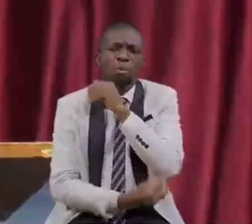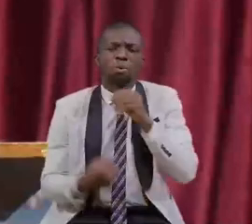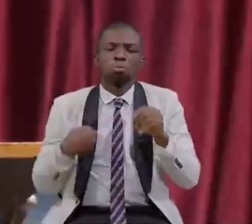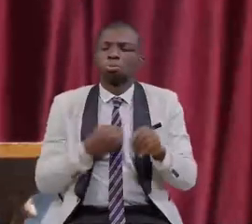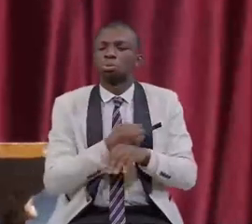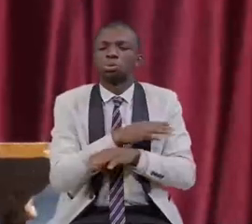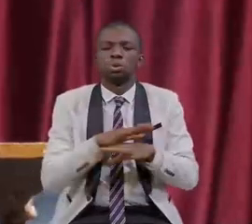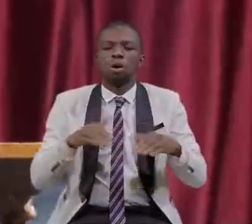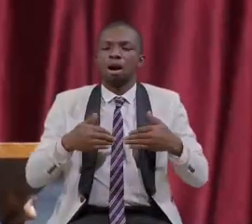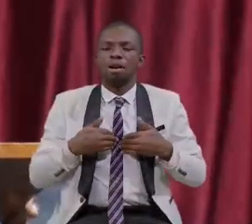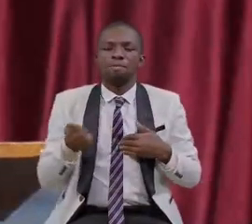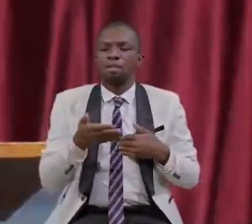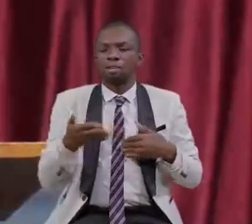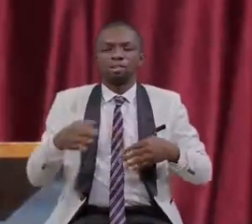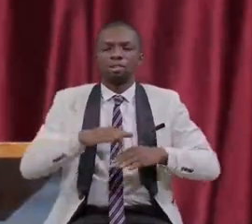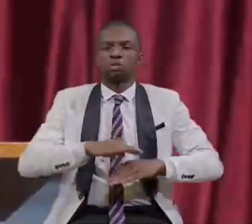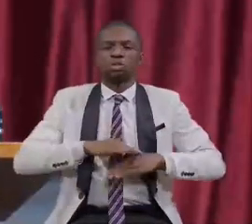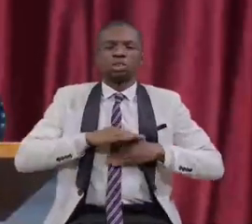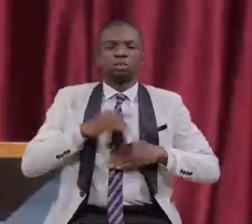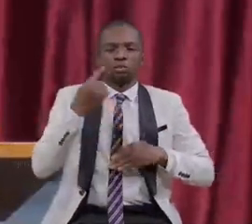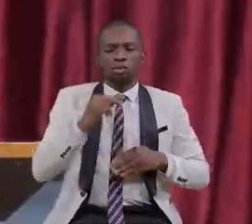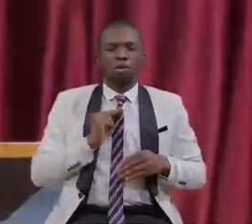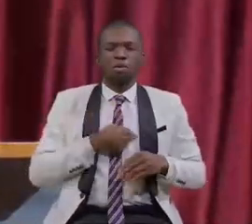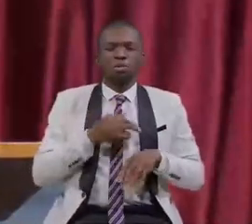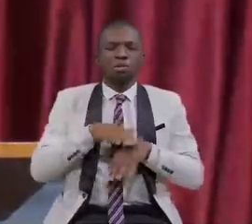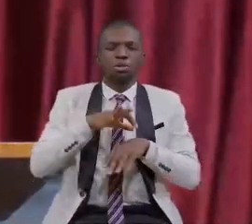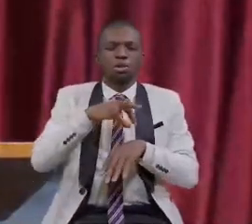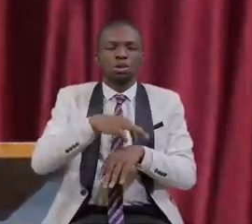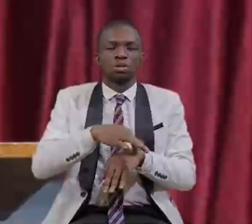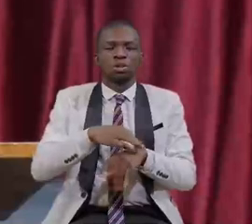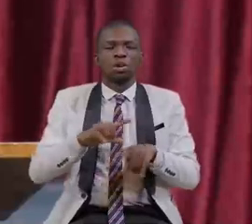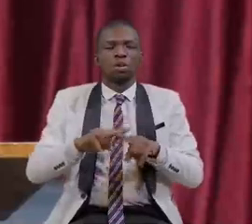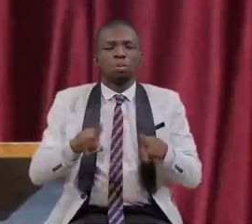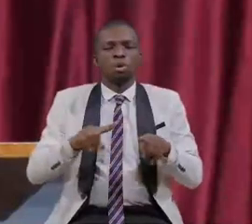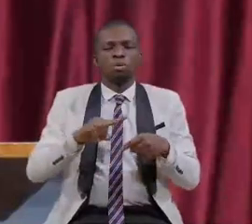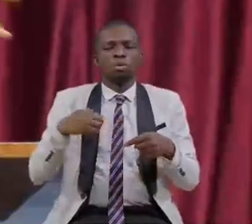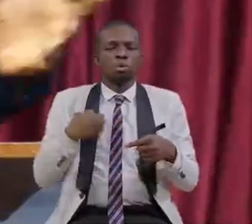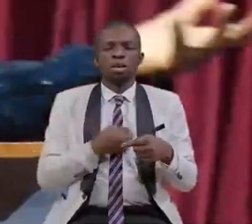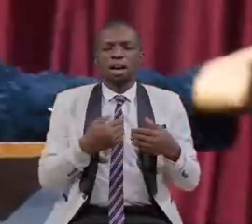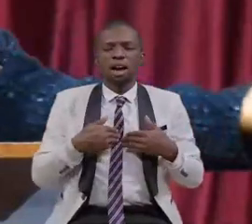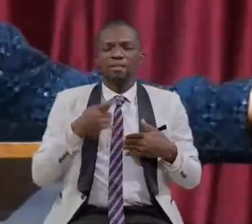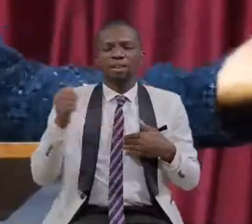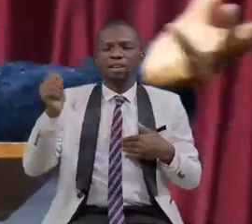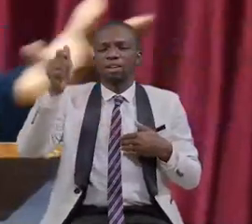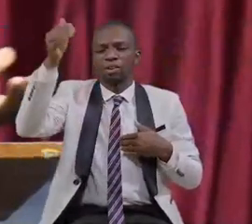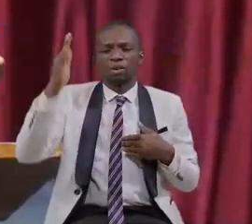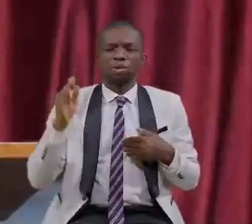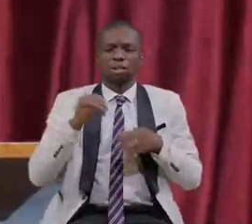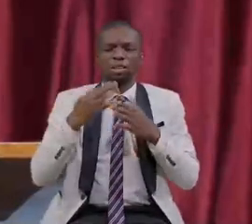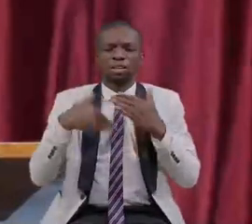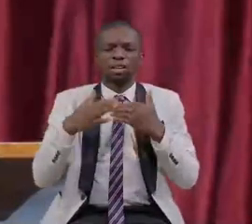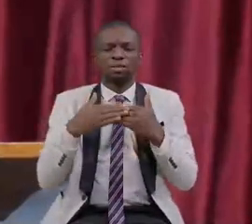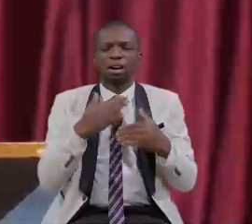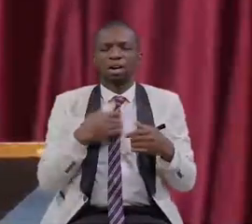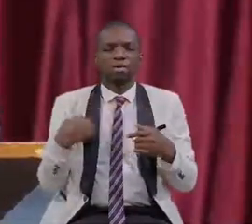Nous n'aurons rien de suffisant pour nous sur terre. Mais le Dieu qui est au ciel, nous avons un Dieu au ciel,